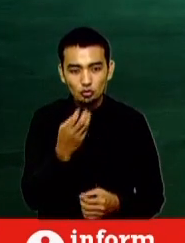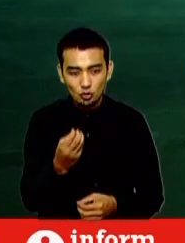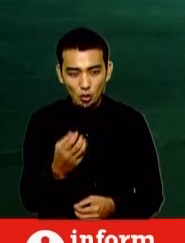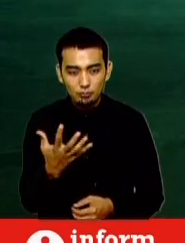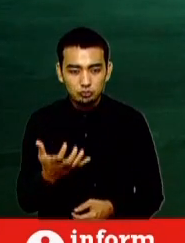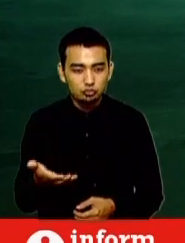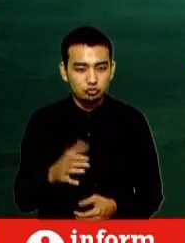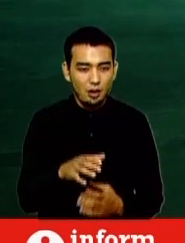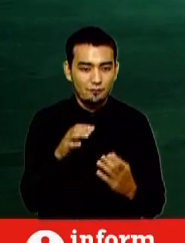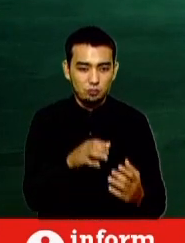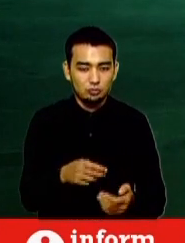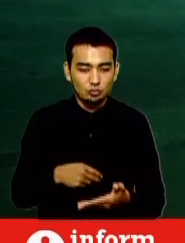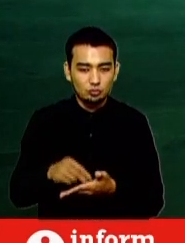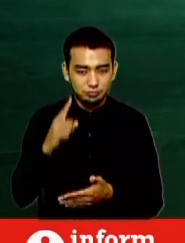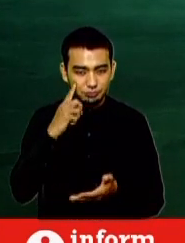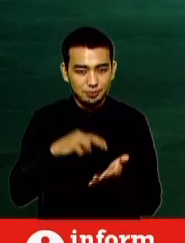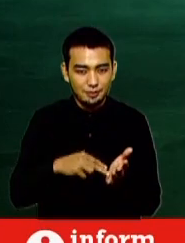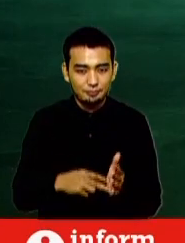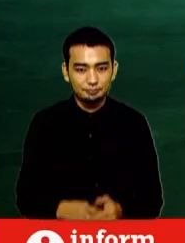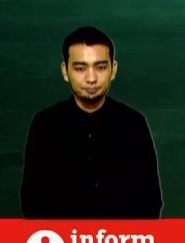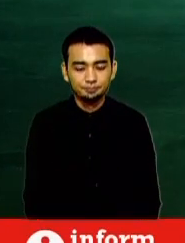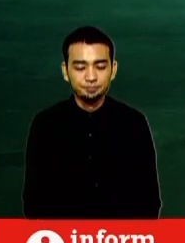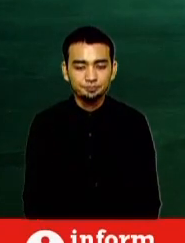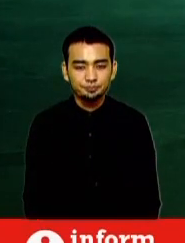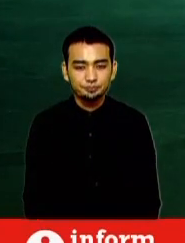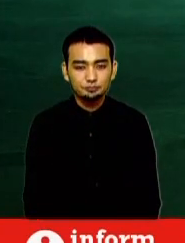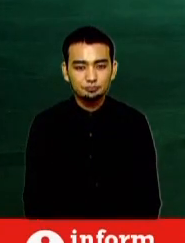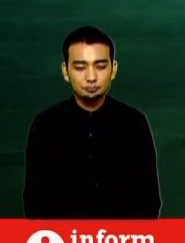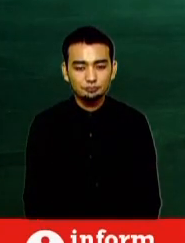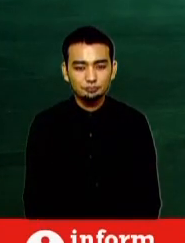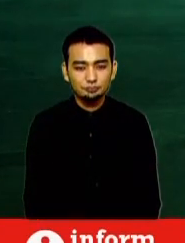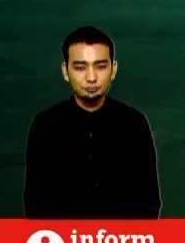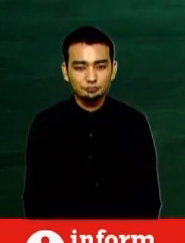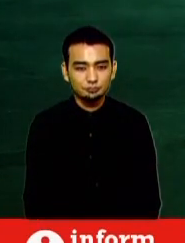500 автобус әкелу жоспарлануда. Бауыржан Жақсымбетов, Влад Шишко, Информбюро.